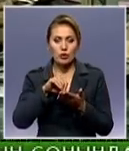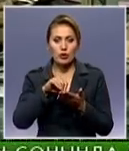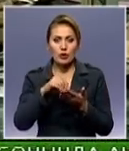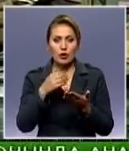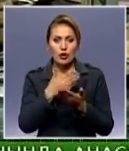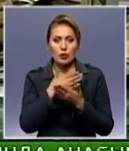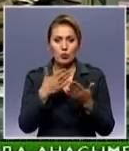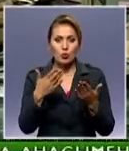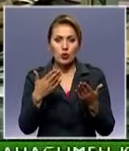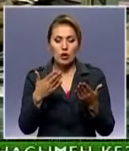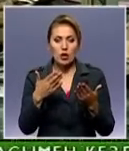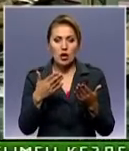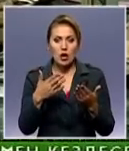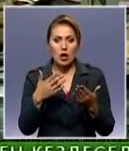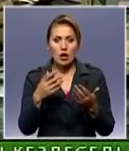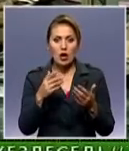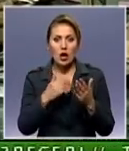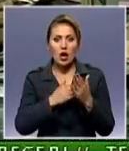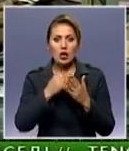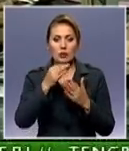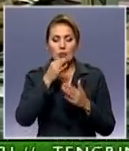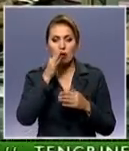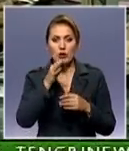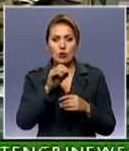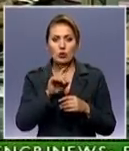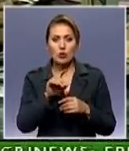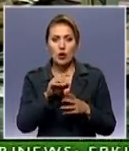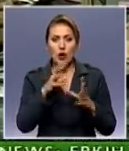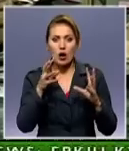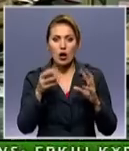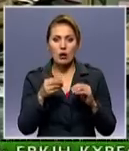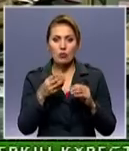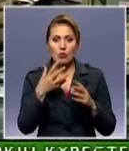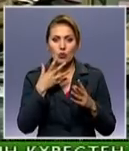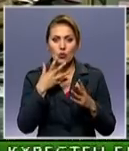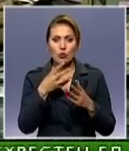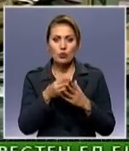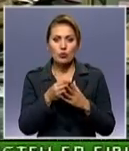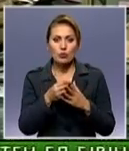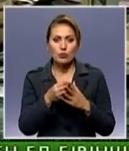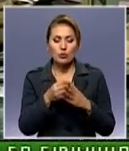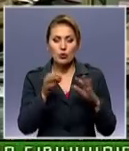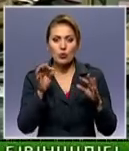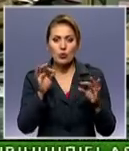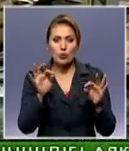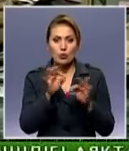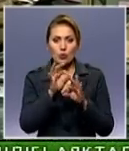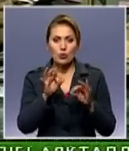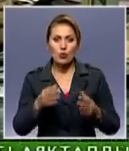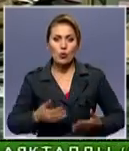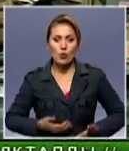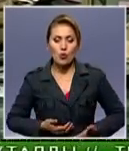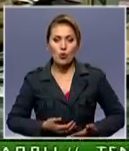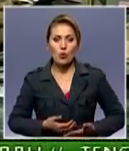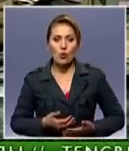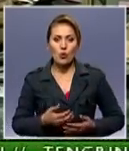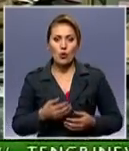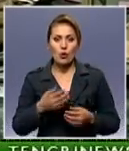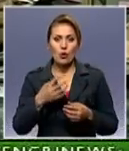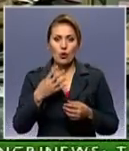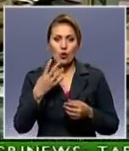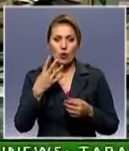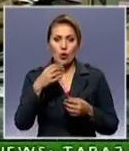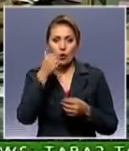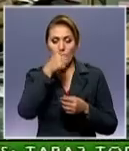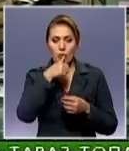Бір жерде енді астырып не айтуға болады. Жалпы өзіміздің өнерде де өмірде де 40 жыл бойы